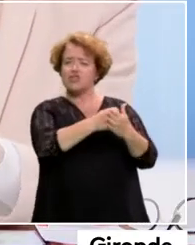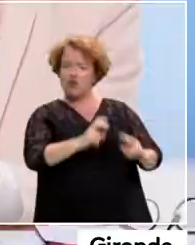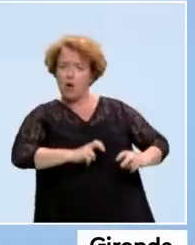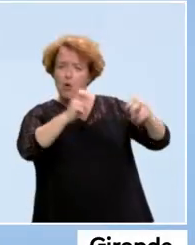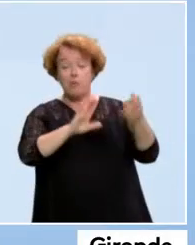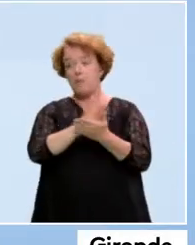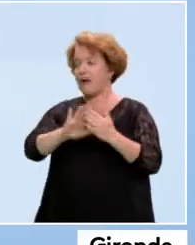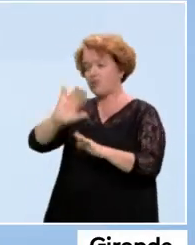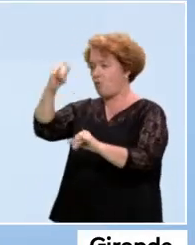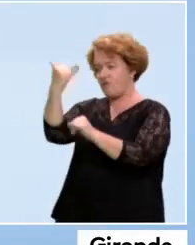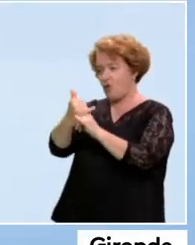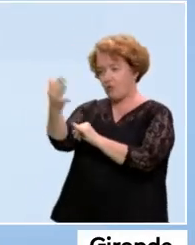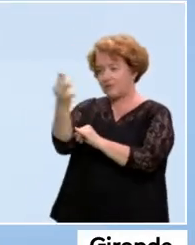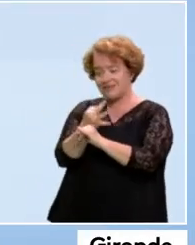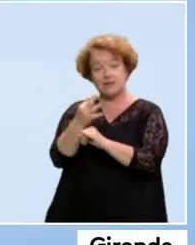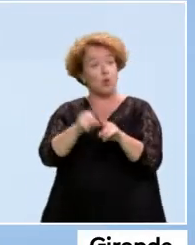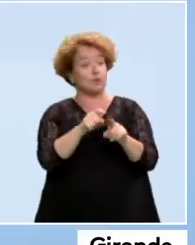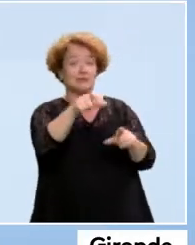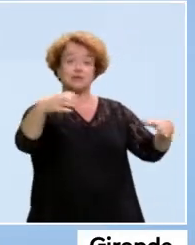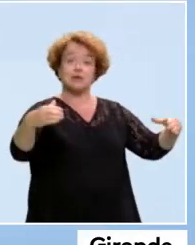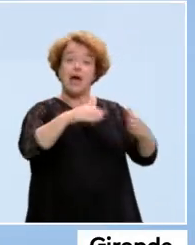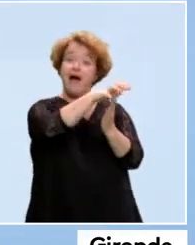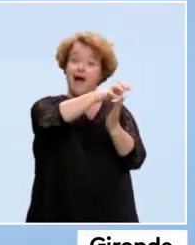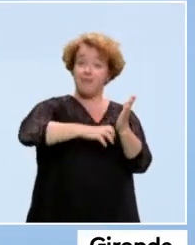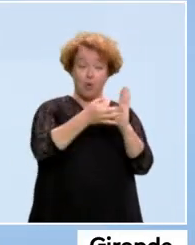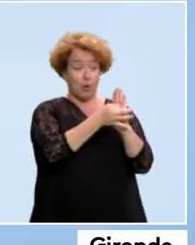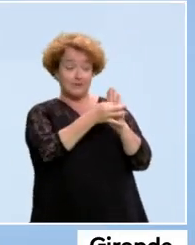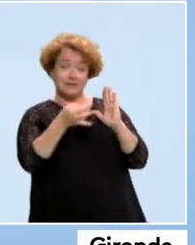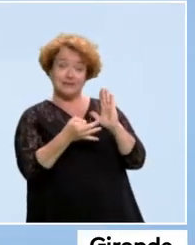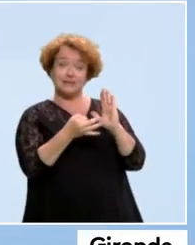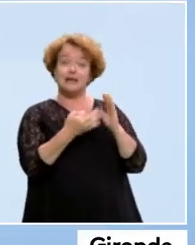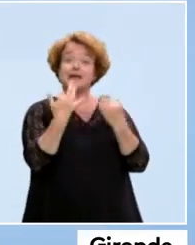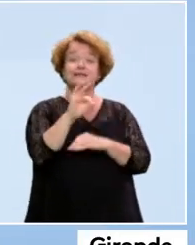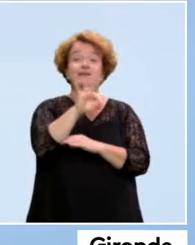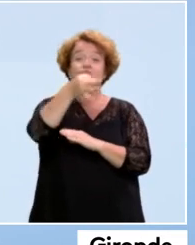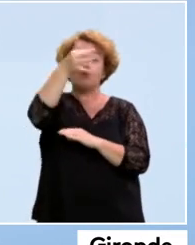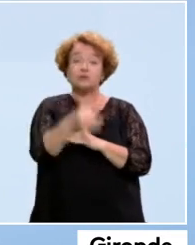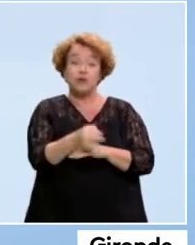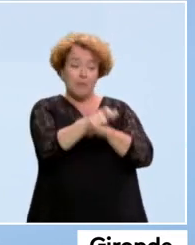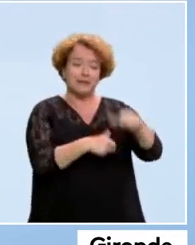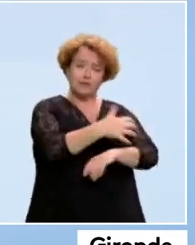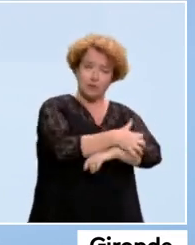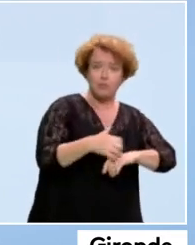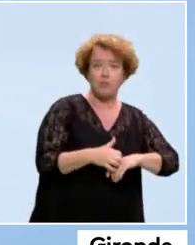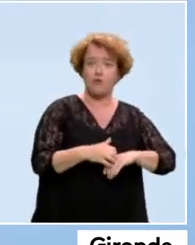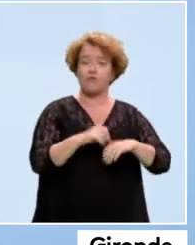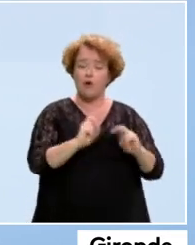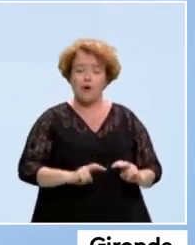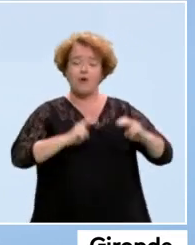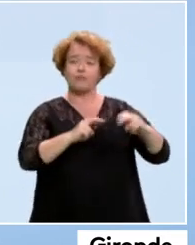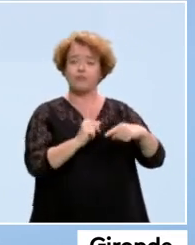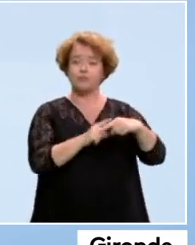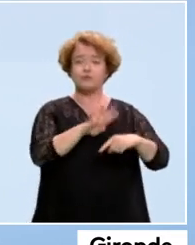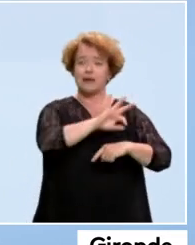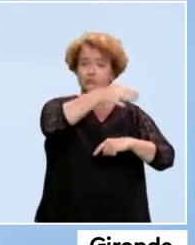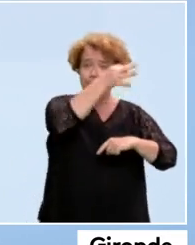des plus et des 10% des plus pauvres monsieur se lance en rapport montre que ce sont eux qui ont le plus gagné justement 4% de pouvoir d'achat contre deux pour